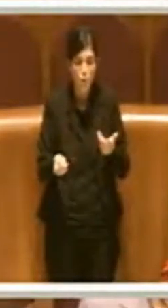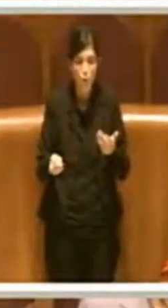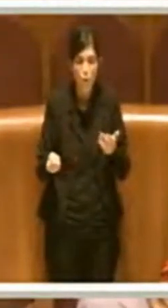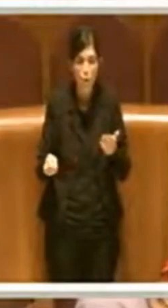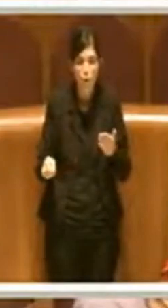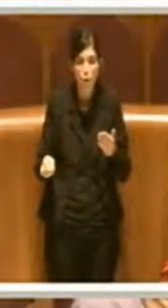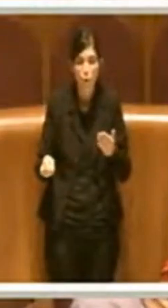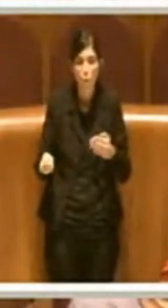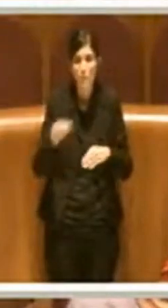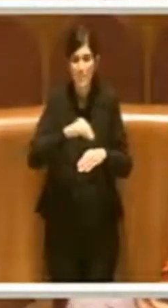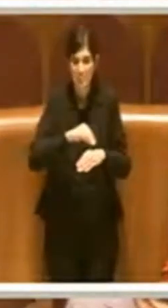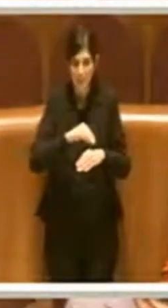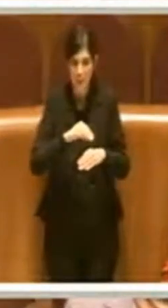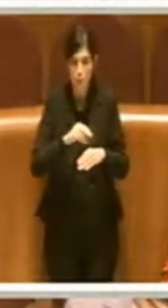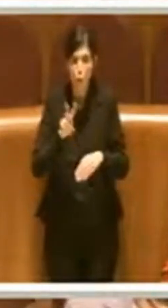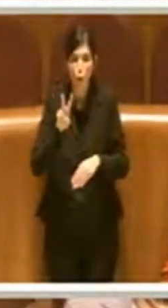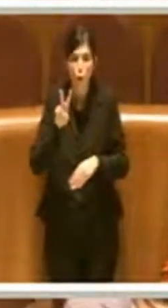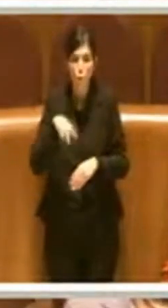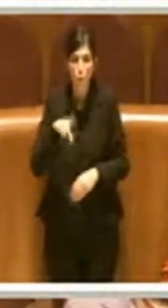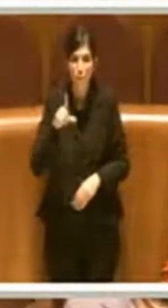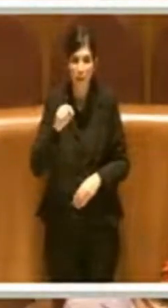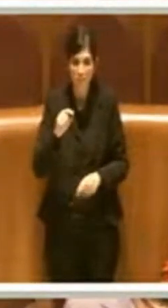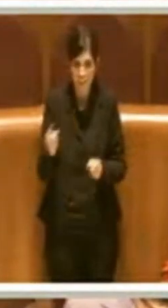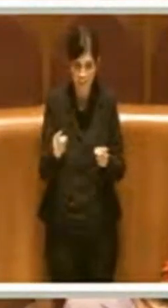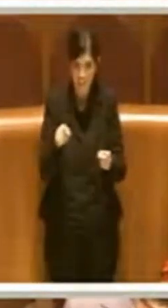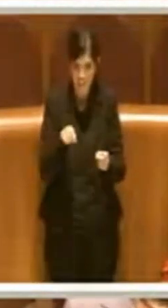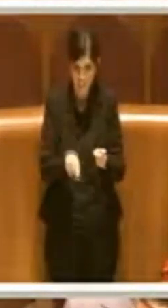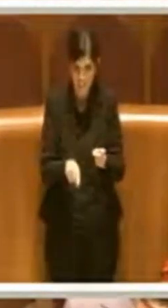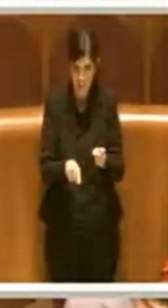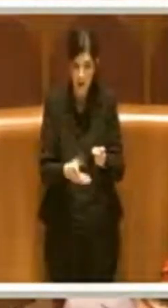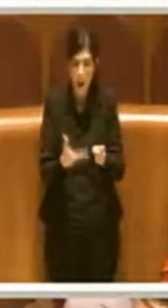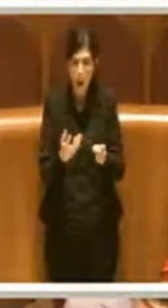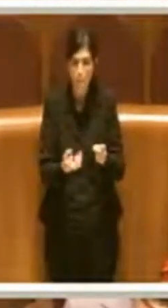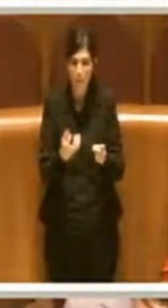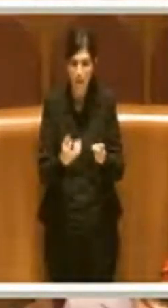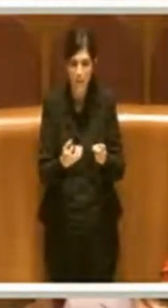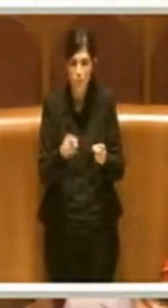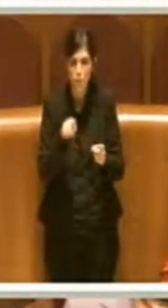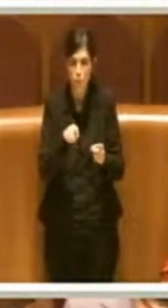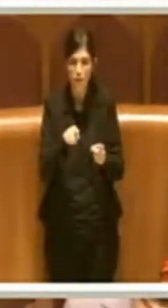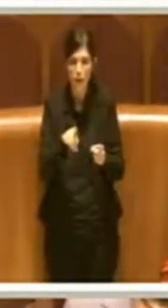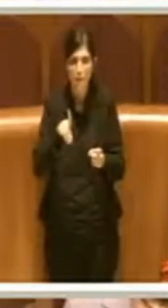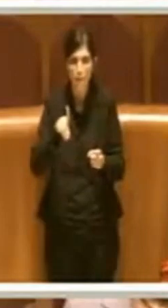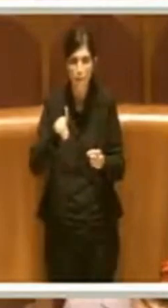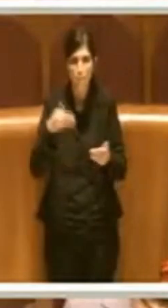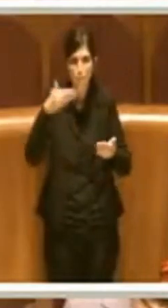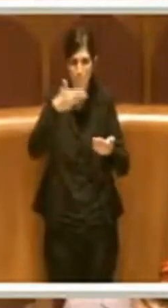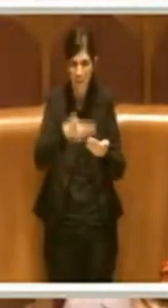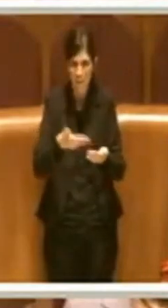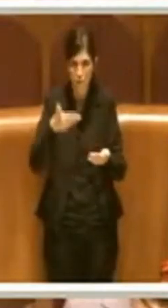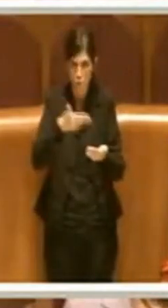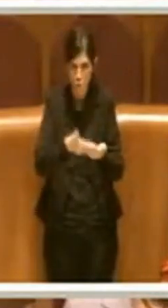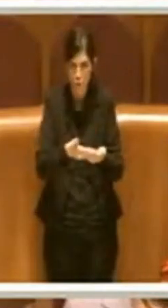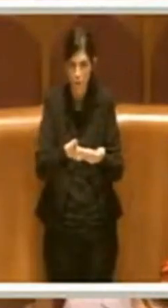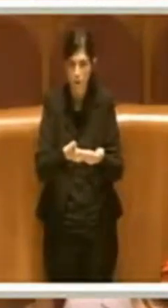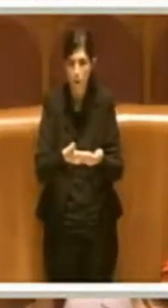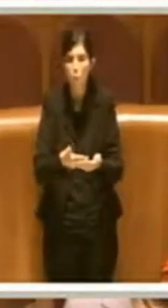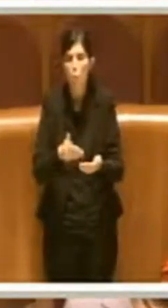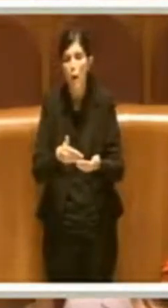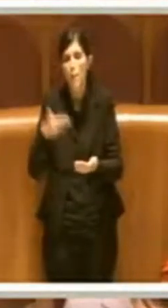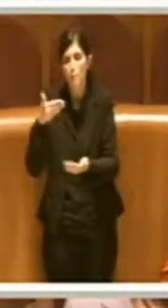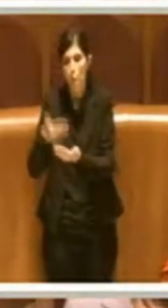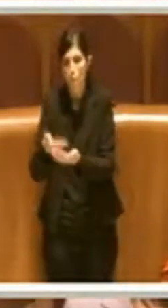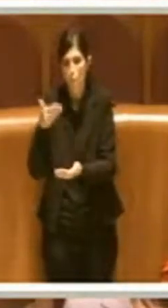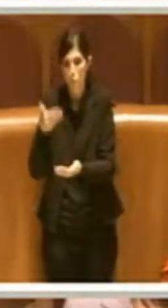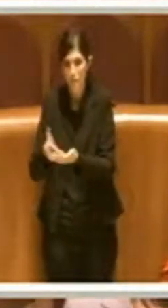appunto di nel 2020 di estendere l'applicazione appunto delle petizioni anche per le proposte di delibera di iniziativa